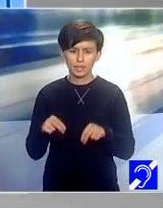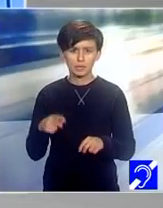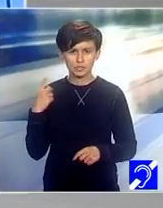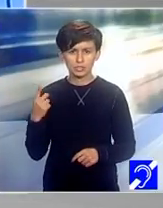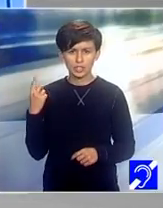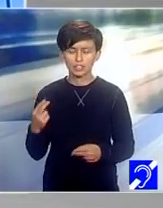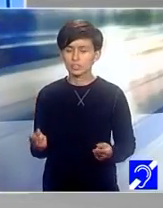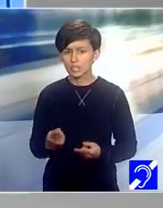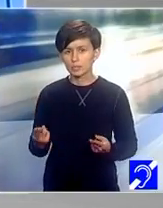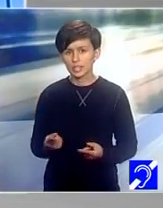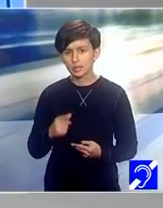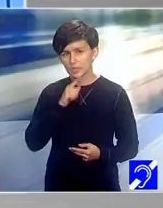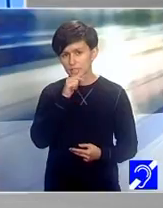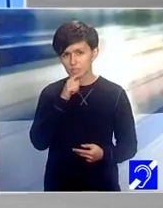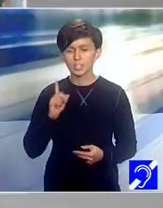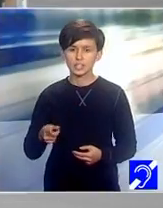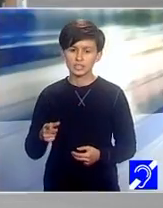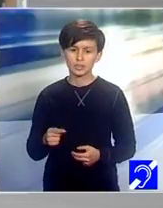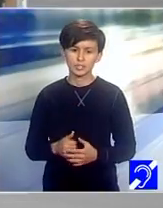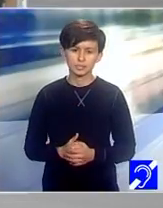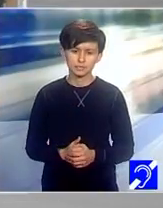poate mai repede acolo unde ar fi trebuit.